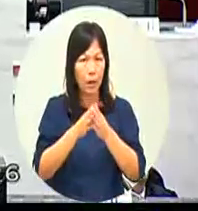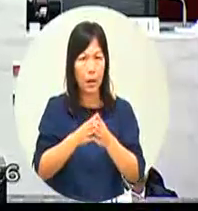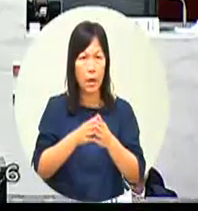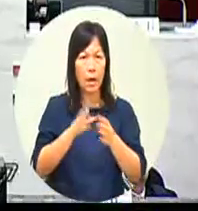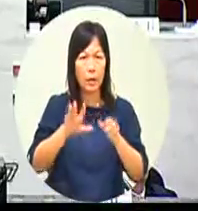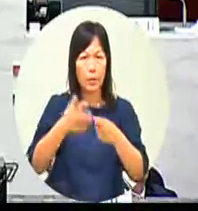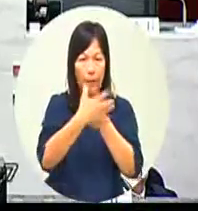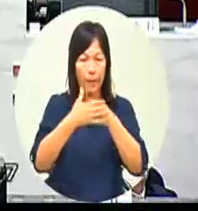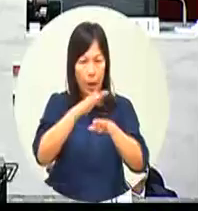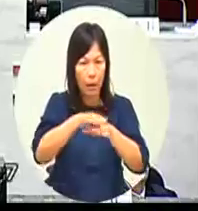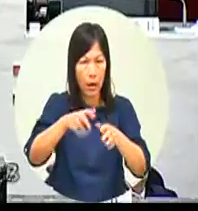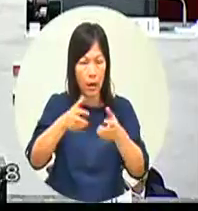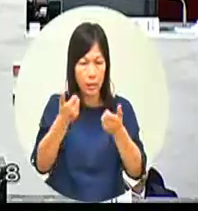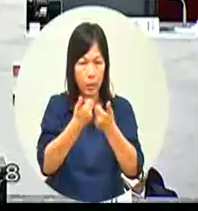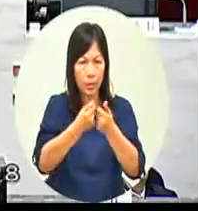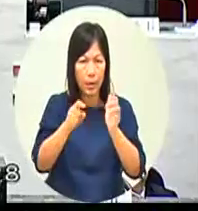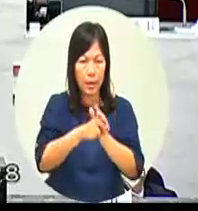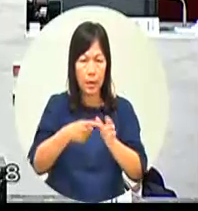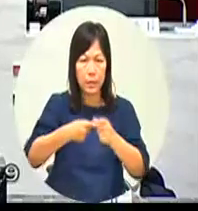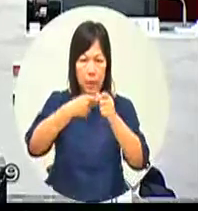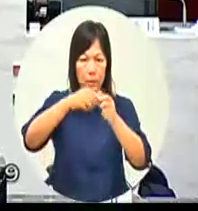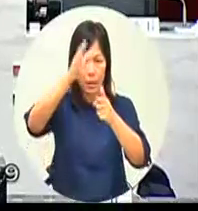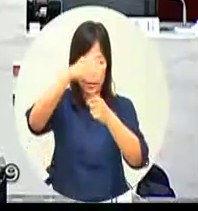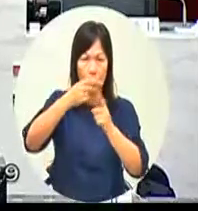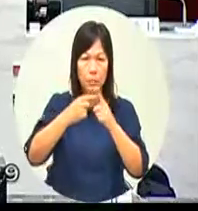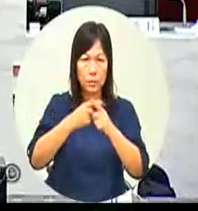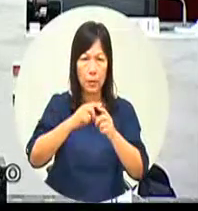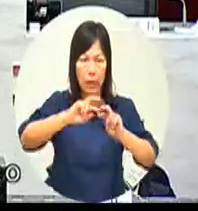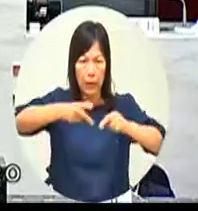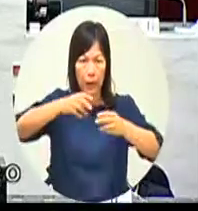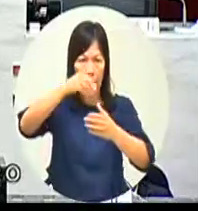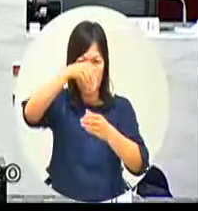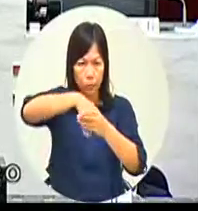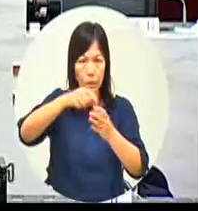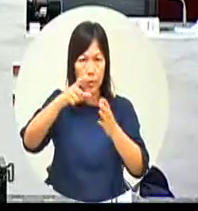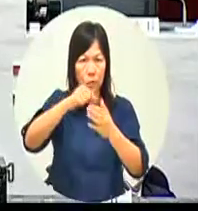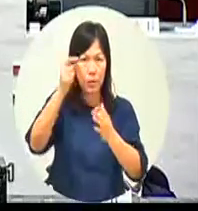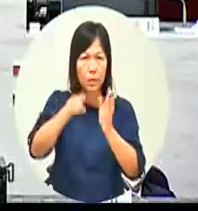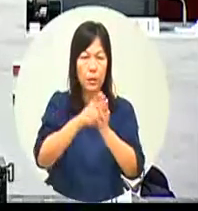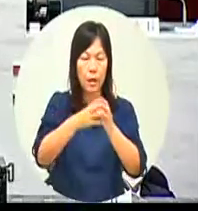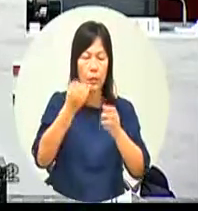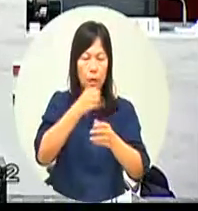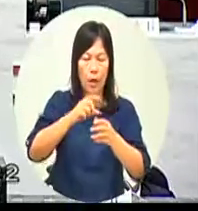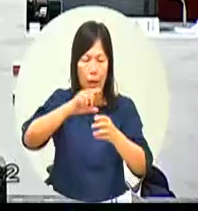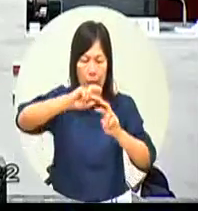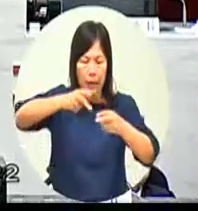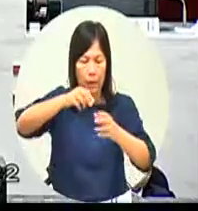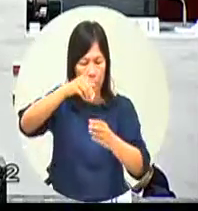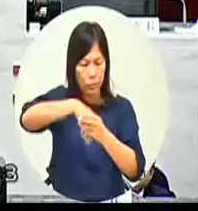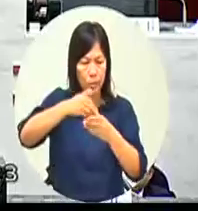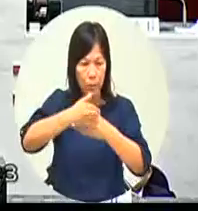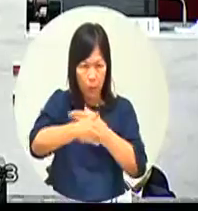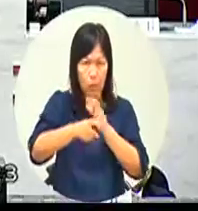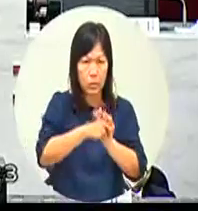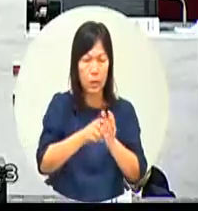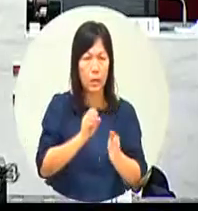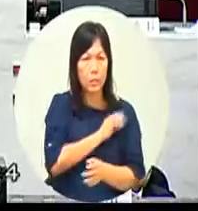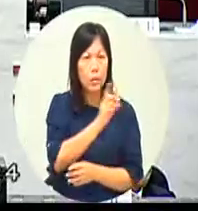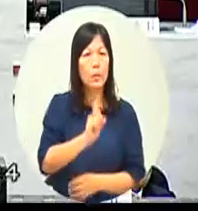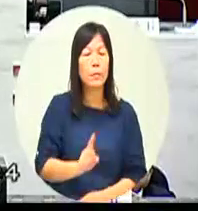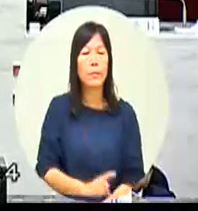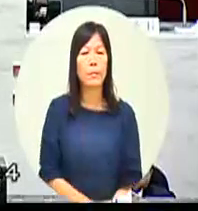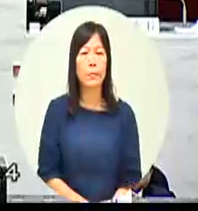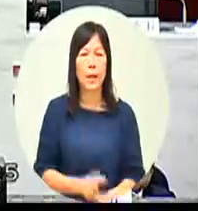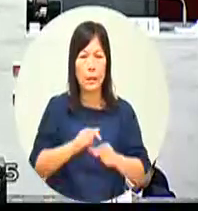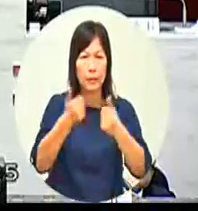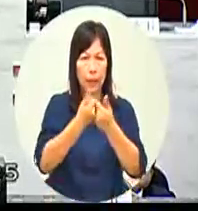保安委员会的第一召集人改选，请议事组宣读改选的过程跟结果。 跟大会